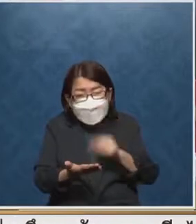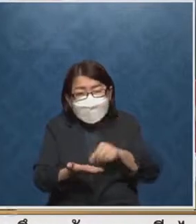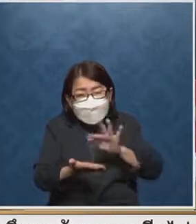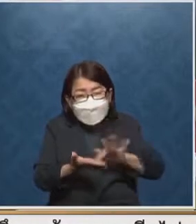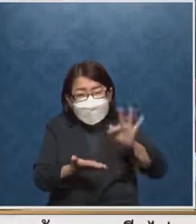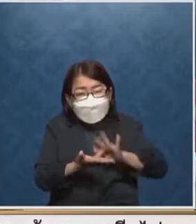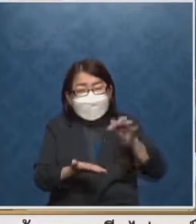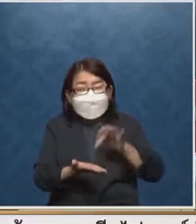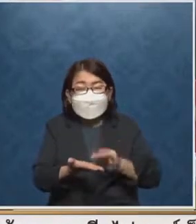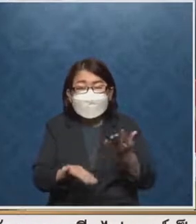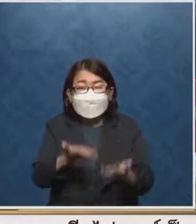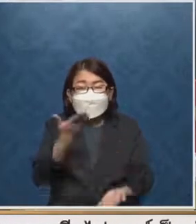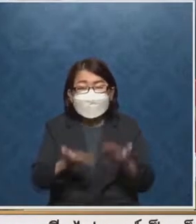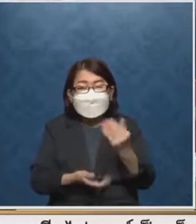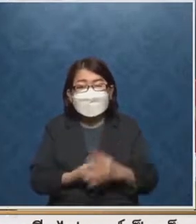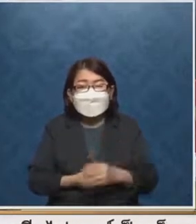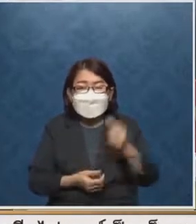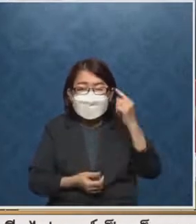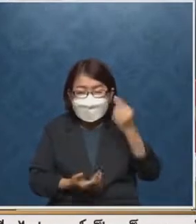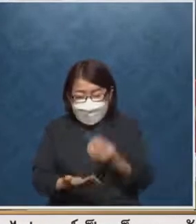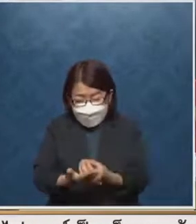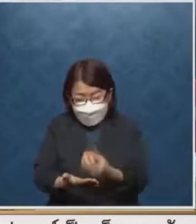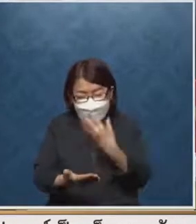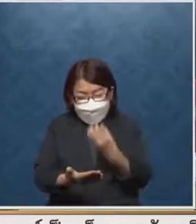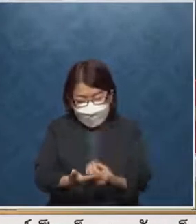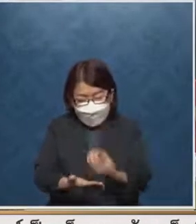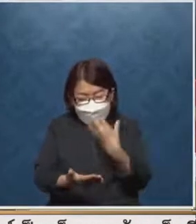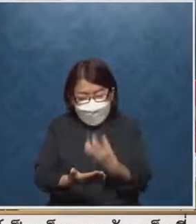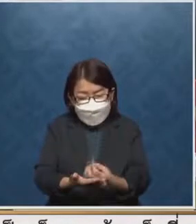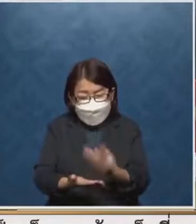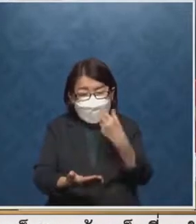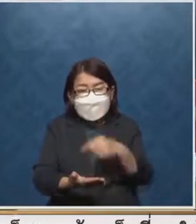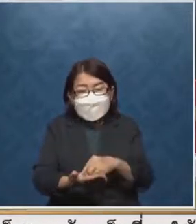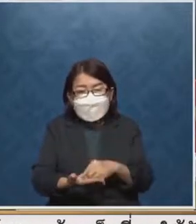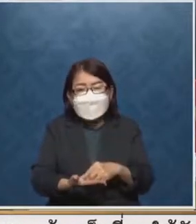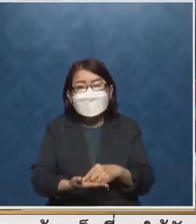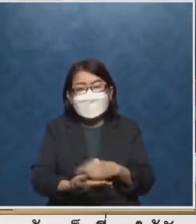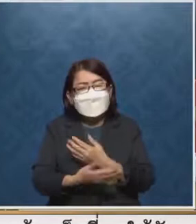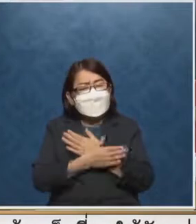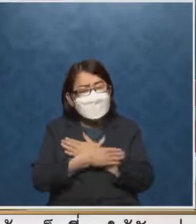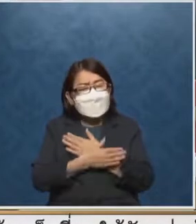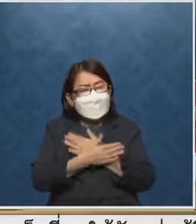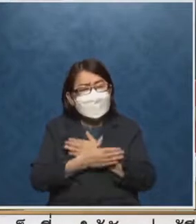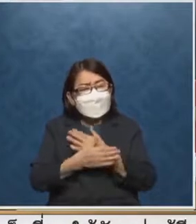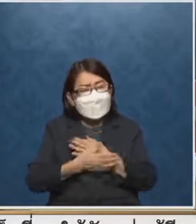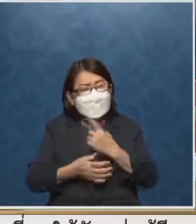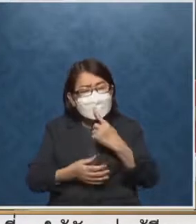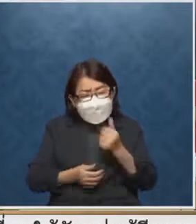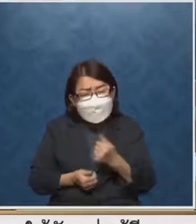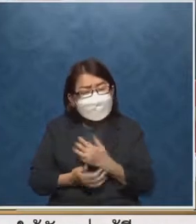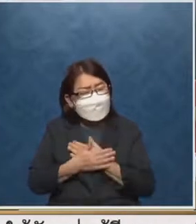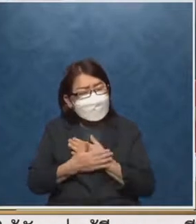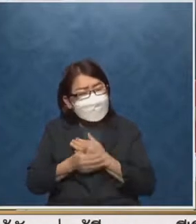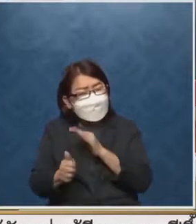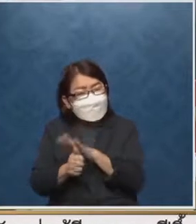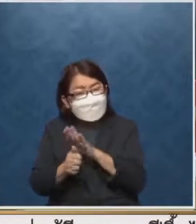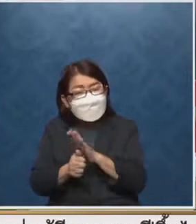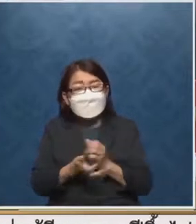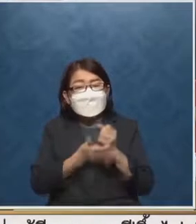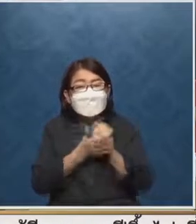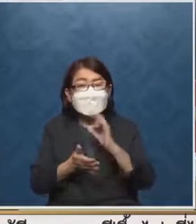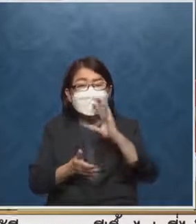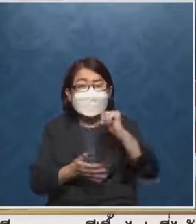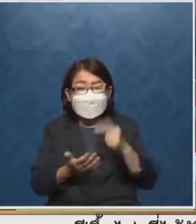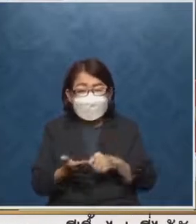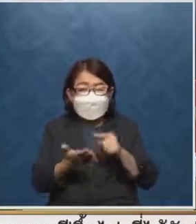ป็นเรื่องของการแสดงความกตัญญูกตเวทีเน้นเรื่องความกตัญญูรู้คุณผู้มีพระคุณทั้งหลายเนี่ยมันห